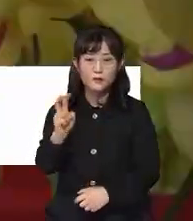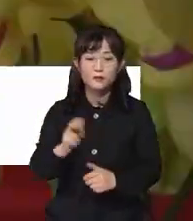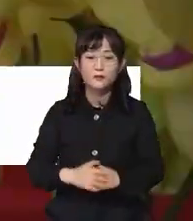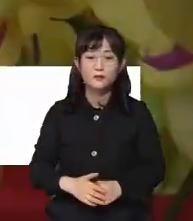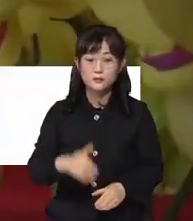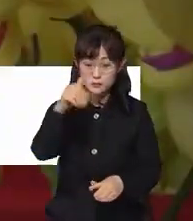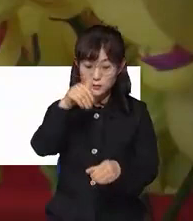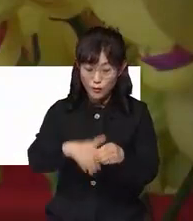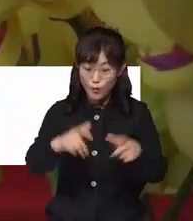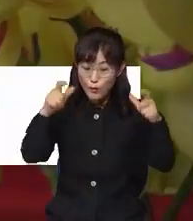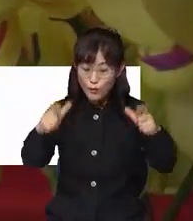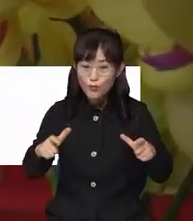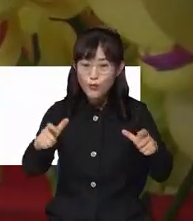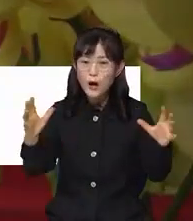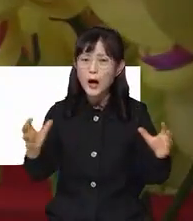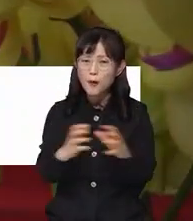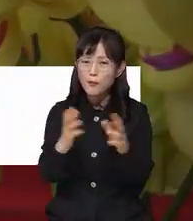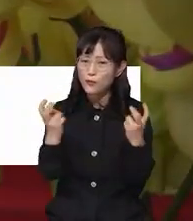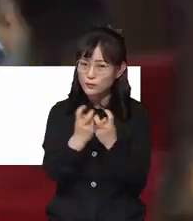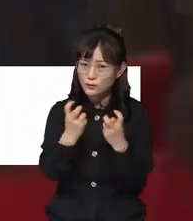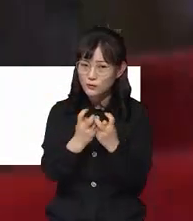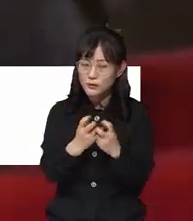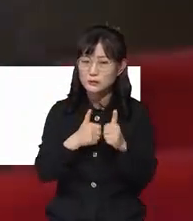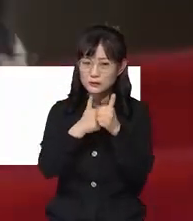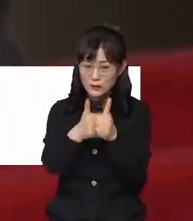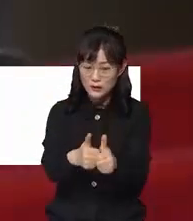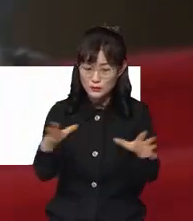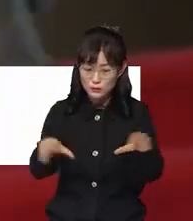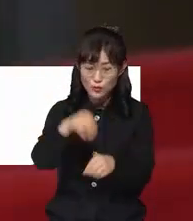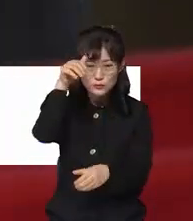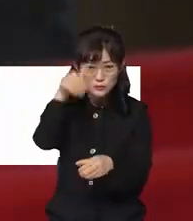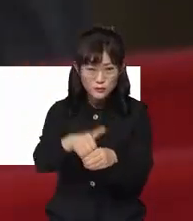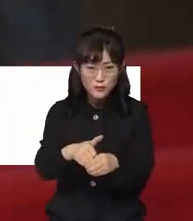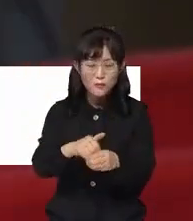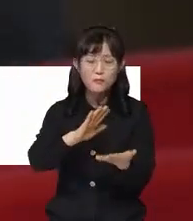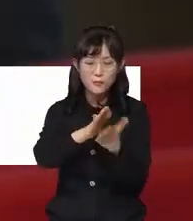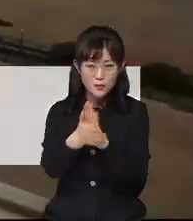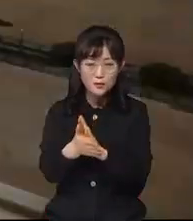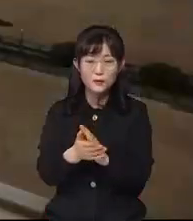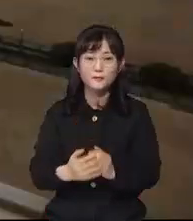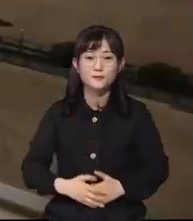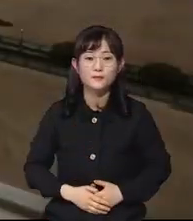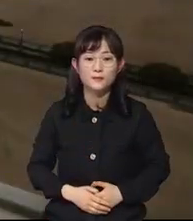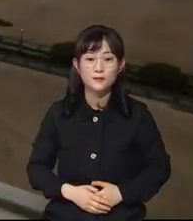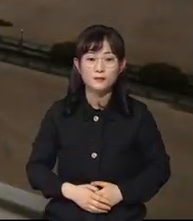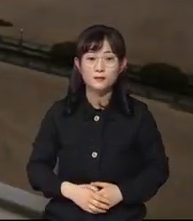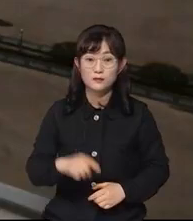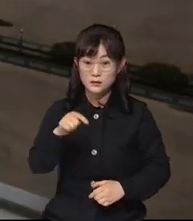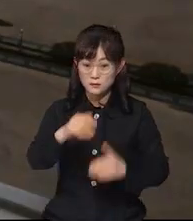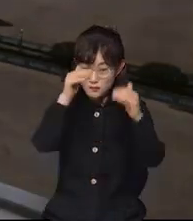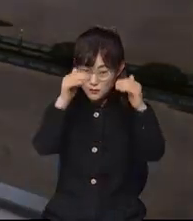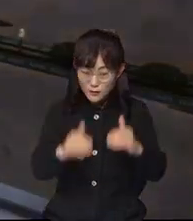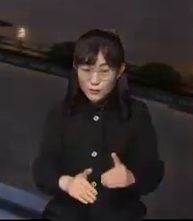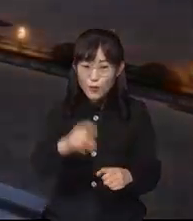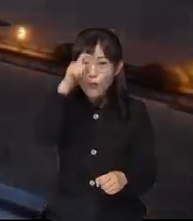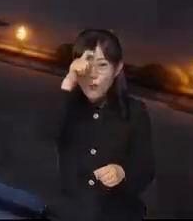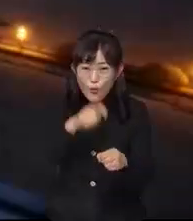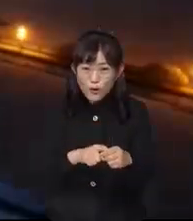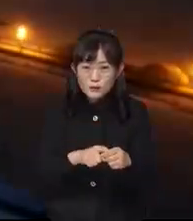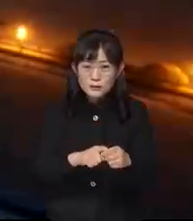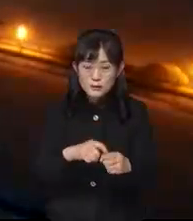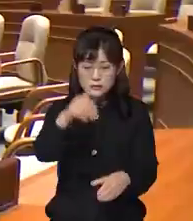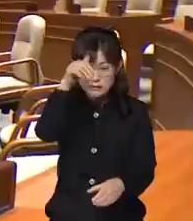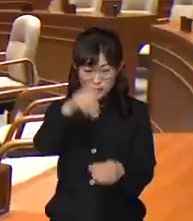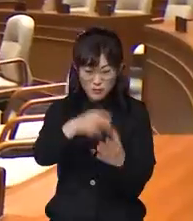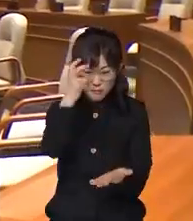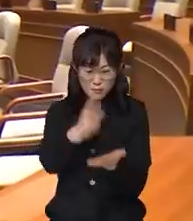선거구를 어떻게 묶느냐에 따라 총선판이 요동칠 것으로 예상됩니다 하지만이 안도 목표했던 선거 개혁에는